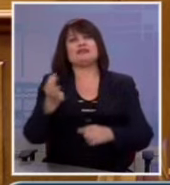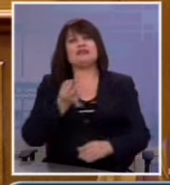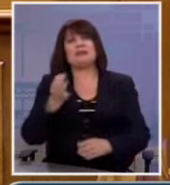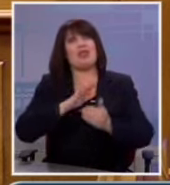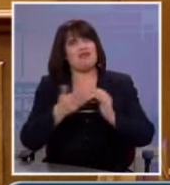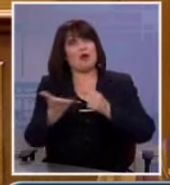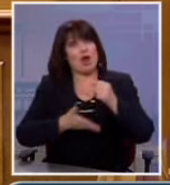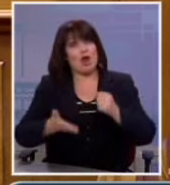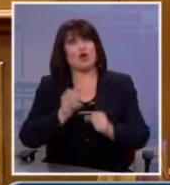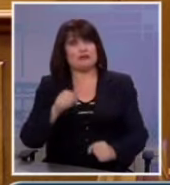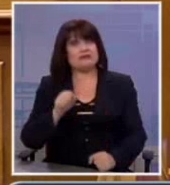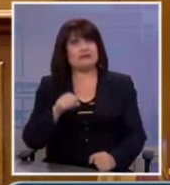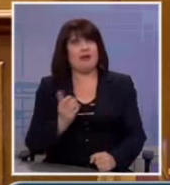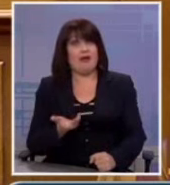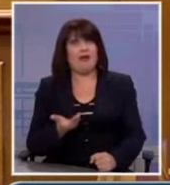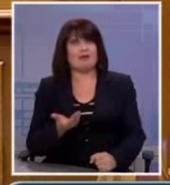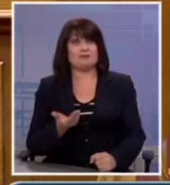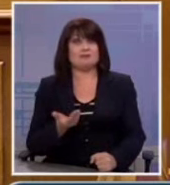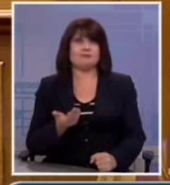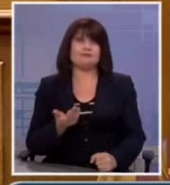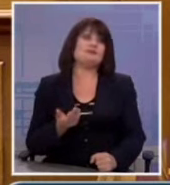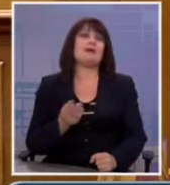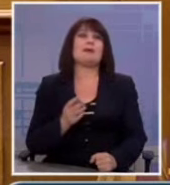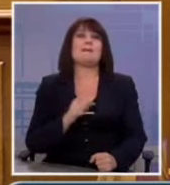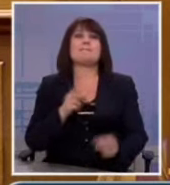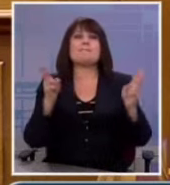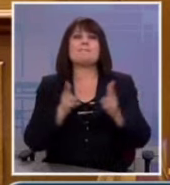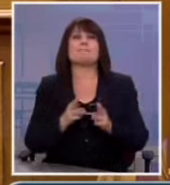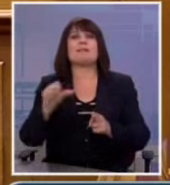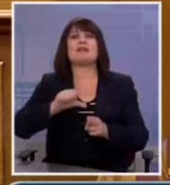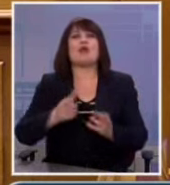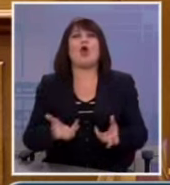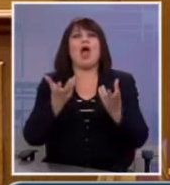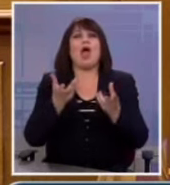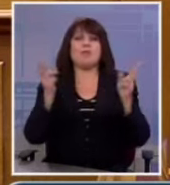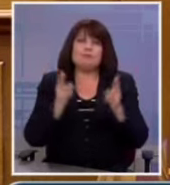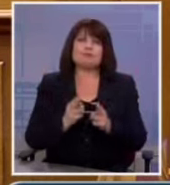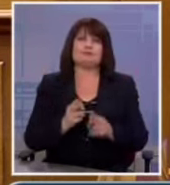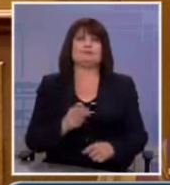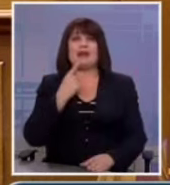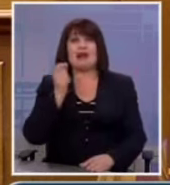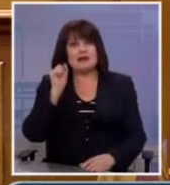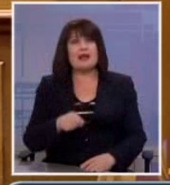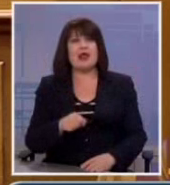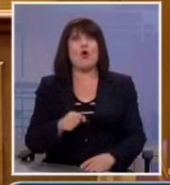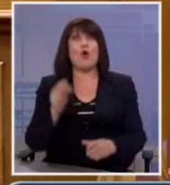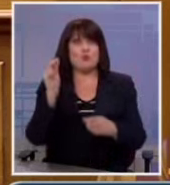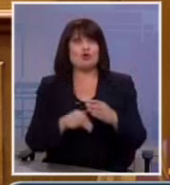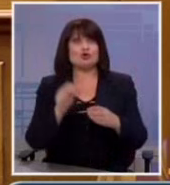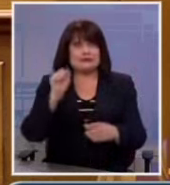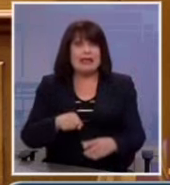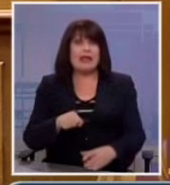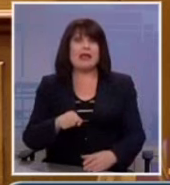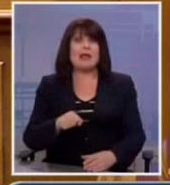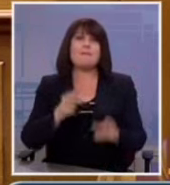για τους αγρότες. Λέει ναι στον περιορισμό της επιδότησης του πετρελαίου θέρμανσης. Λέει ναι, όποιος ψηφίσει ναι,